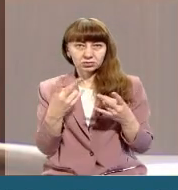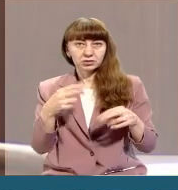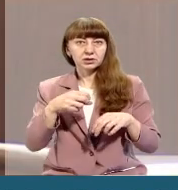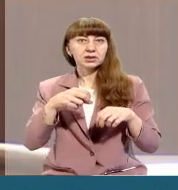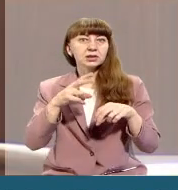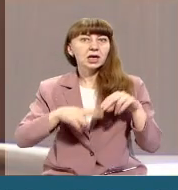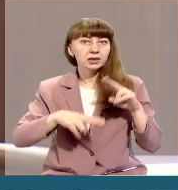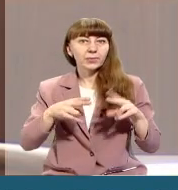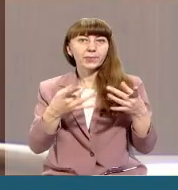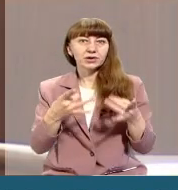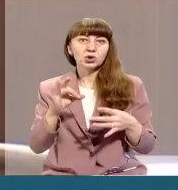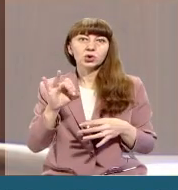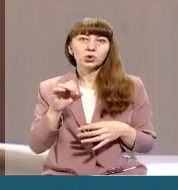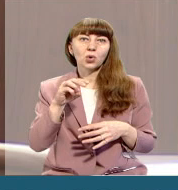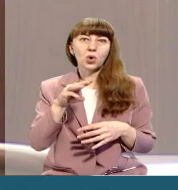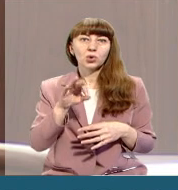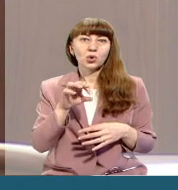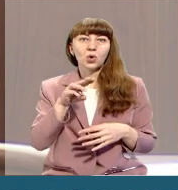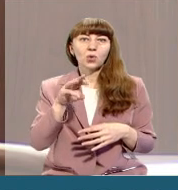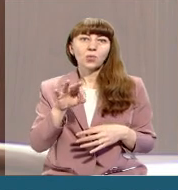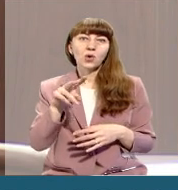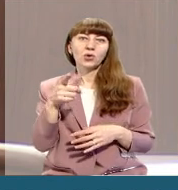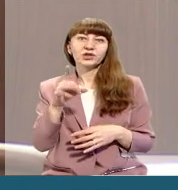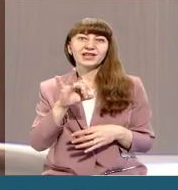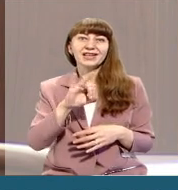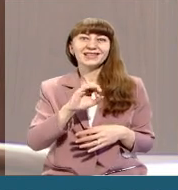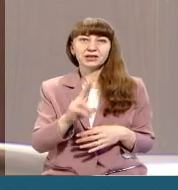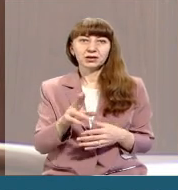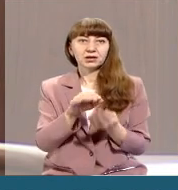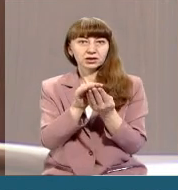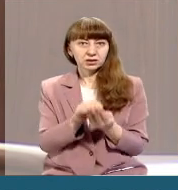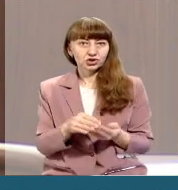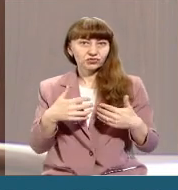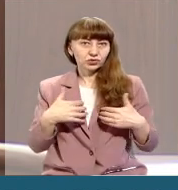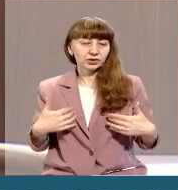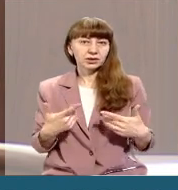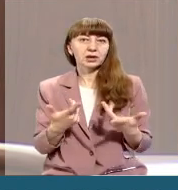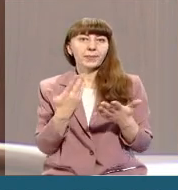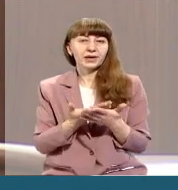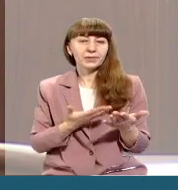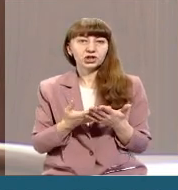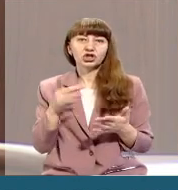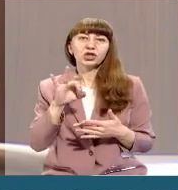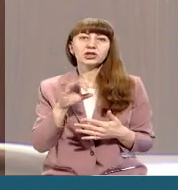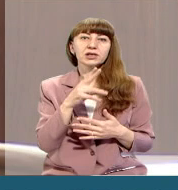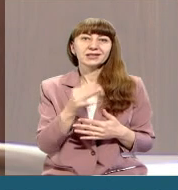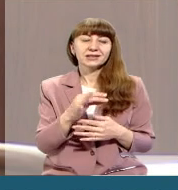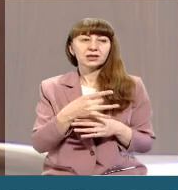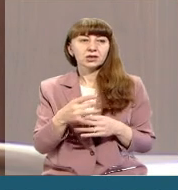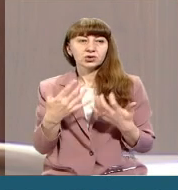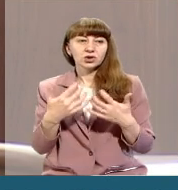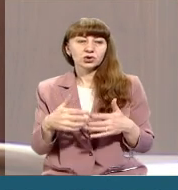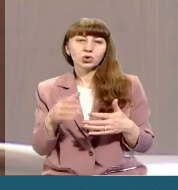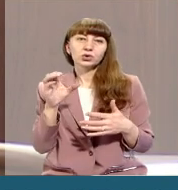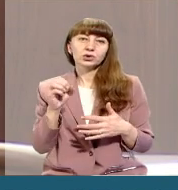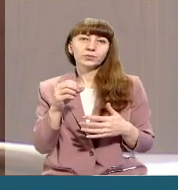делать скотомогильников вот на примере джангильдин района они за счёт